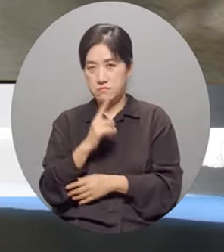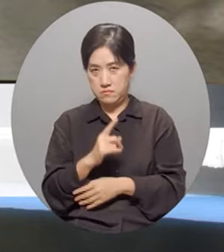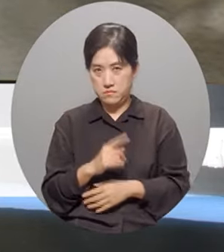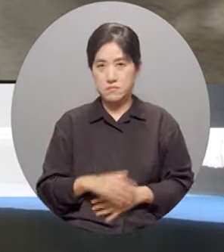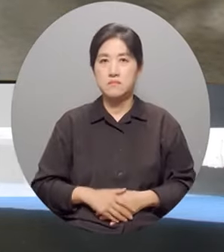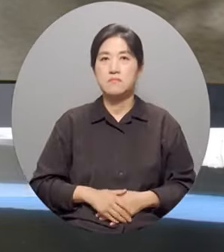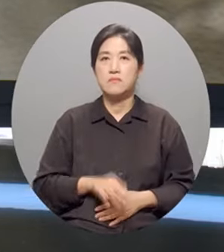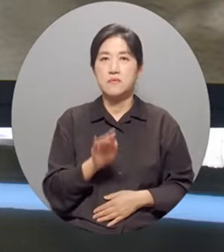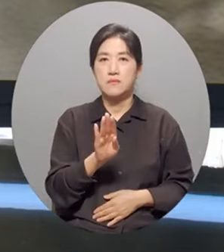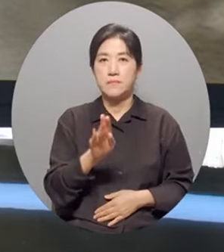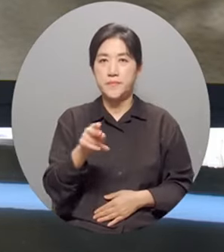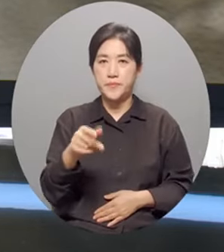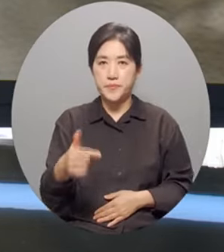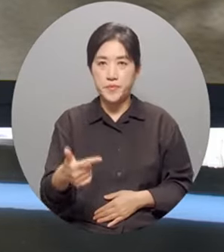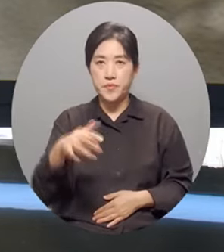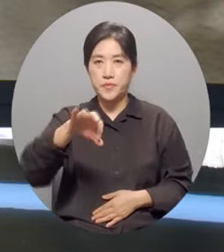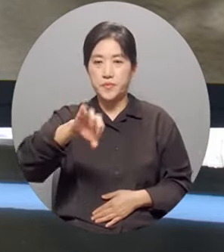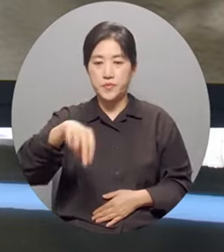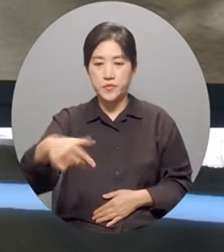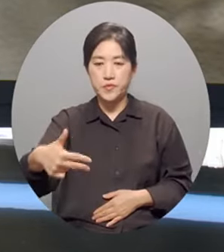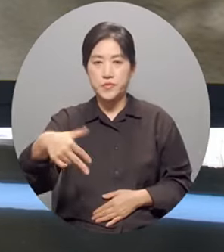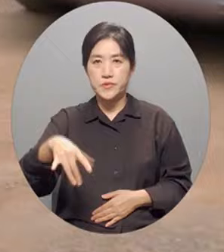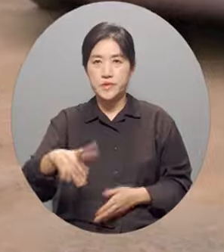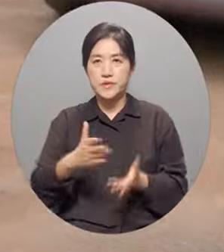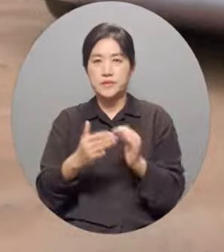반응입니다. 변윤재 기자가 취재했습니다.